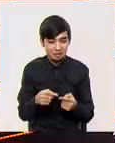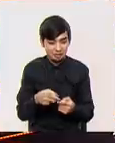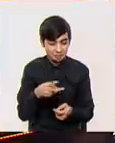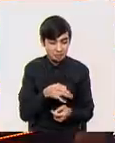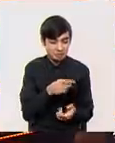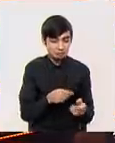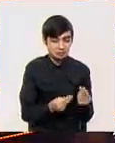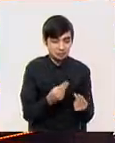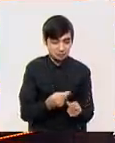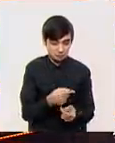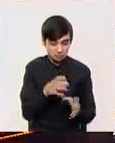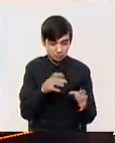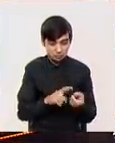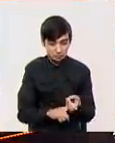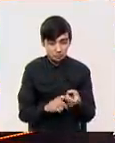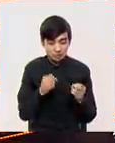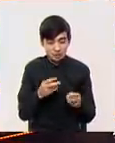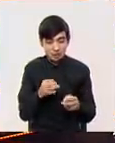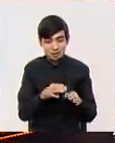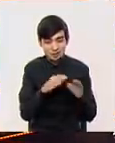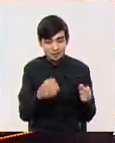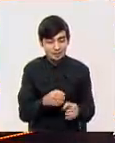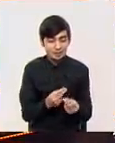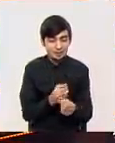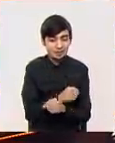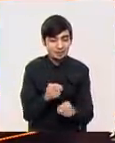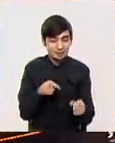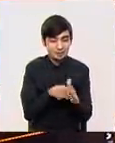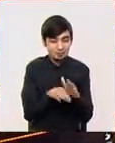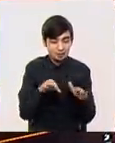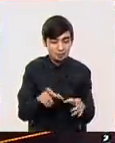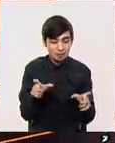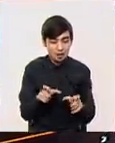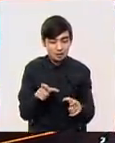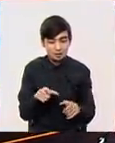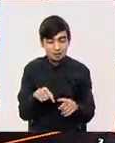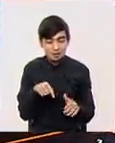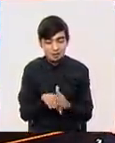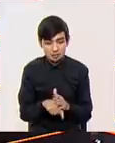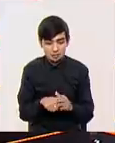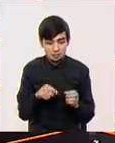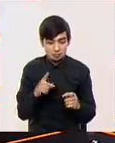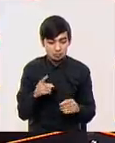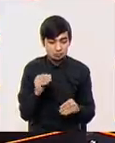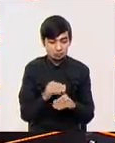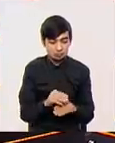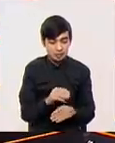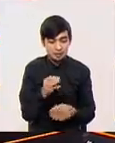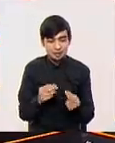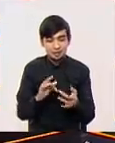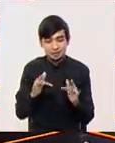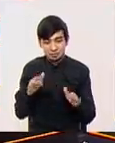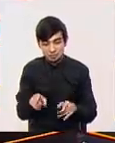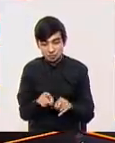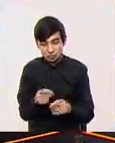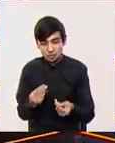Өйткені заңдағы ойын автоматтары болмауы тиіс нысандардың ішінде дүкен жоқ. Ал интернеттегі небір ұтыстаршы, оны да